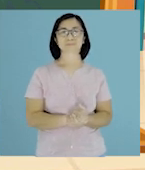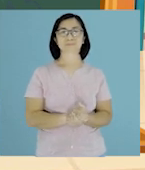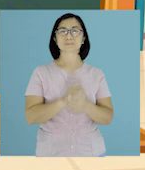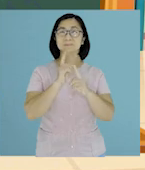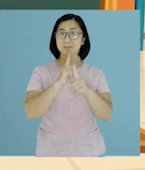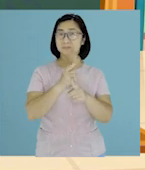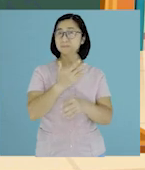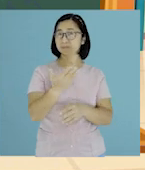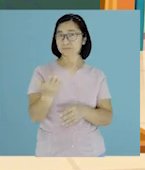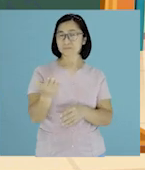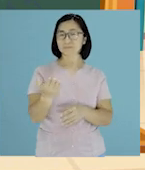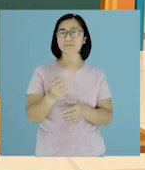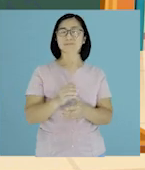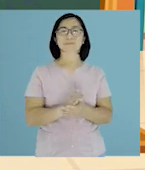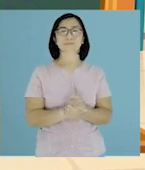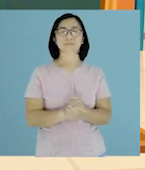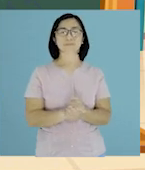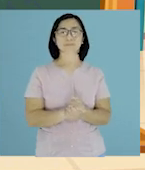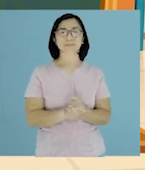Nasagot mo na ba?